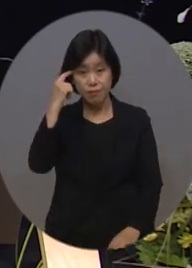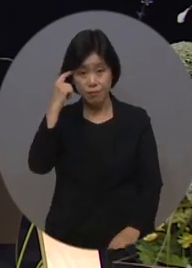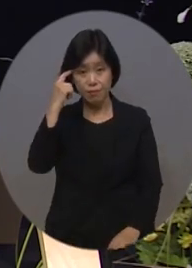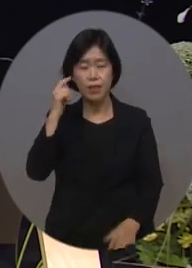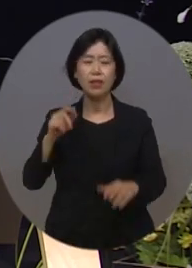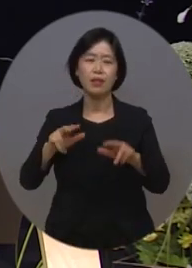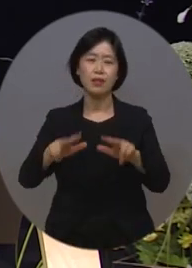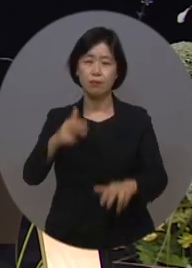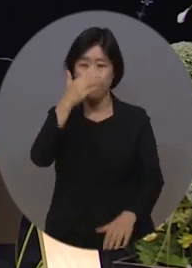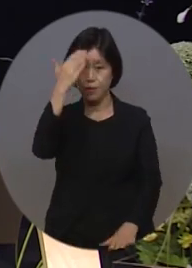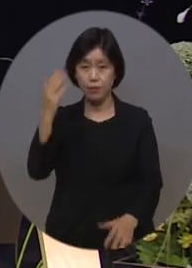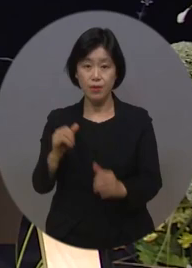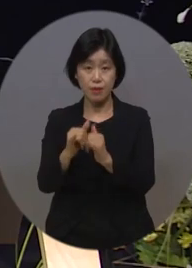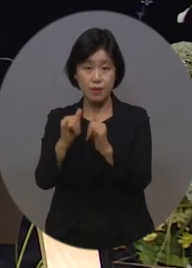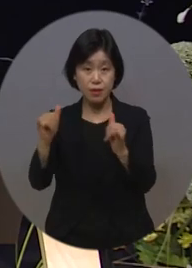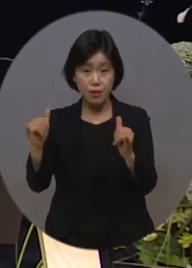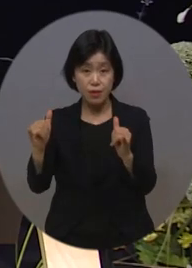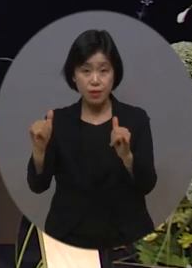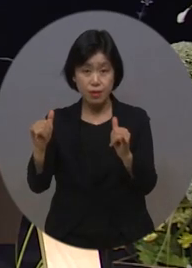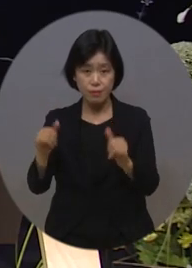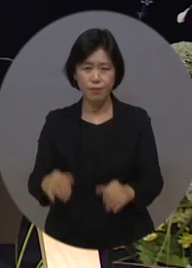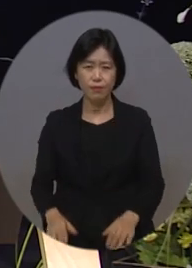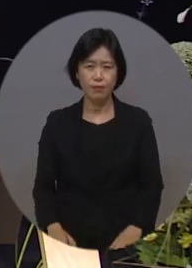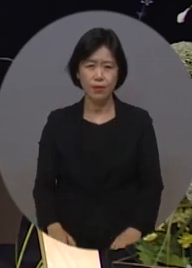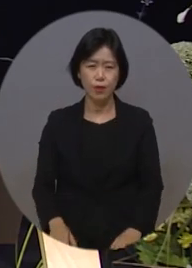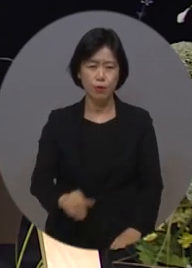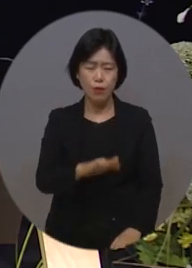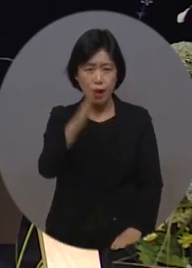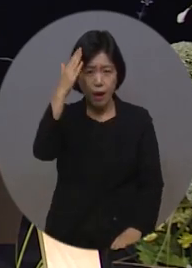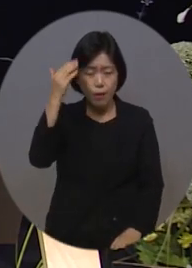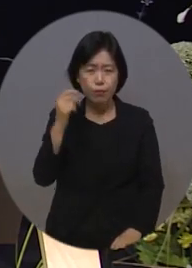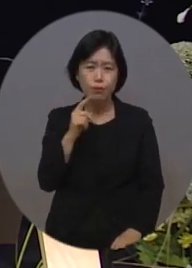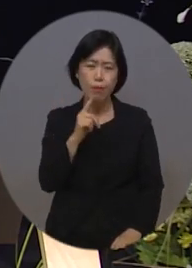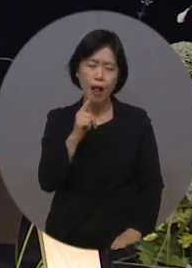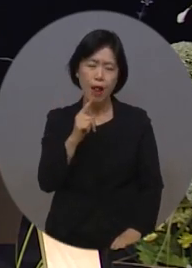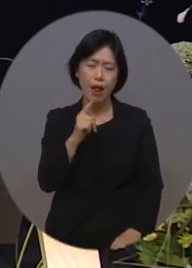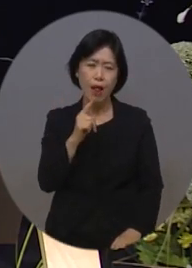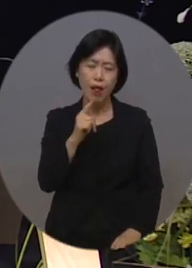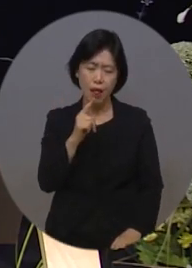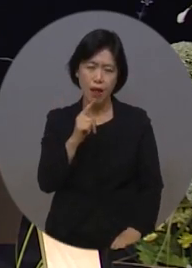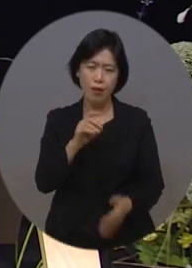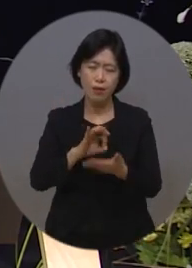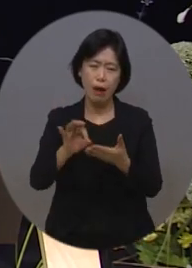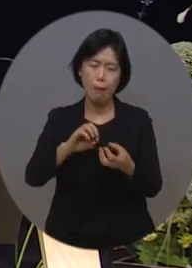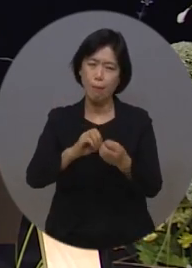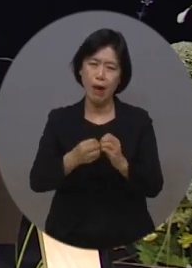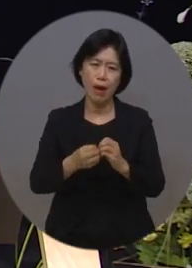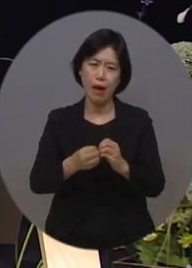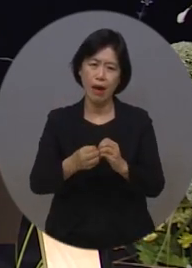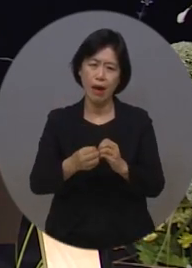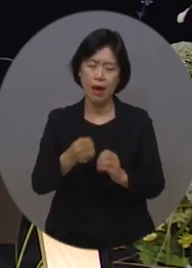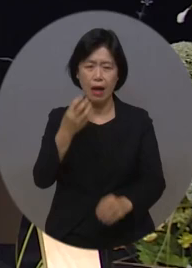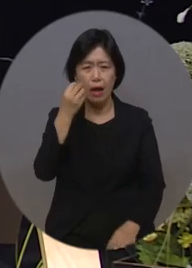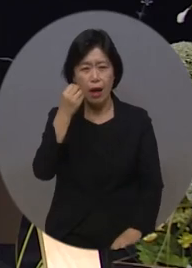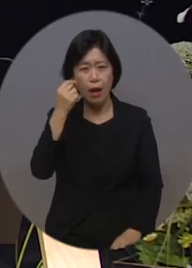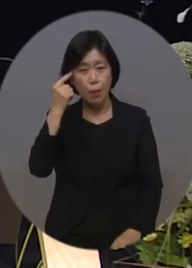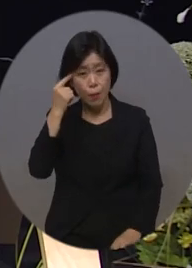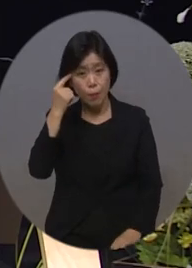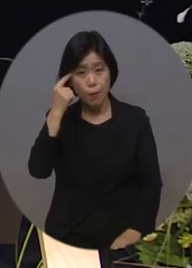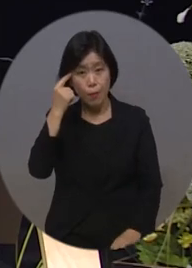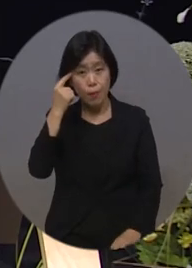시대의 젊은이들은 아름다운 우리말을 잡아먹어가면서까지 견뎌야만 할까요?